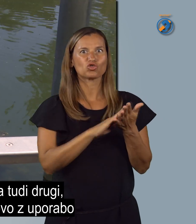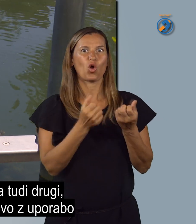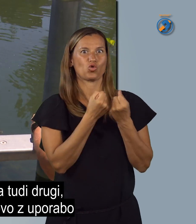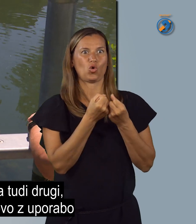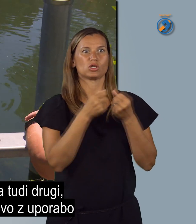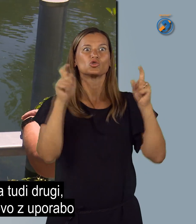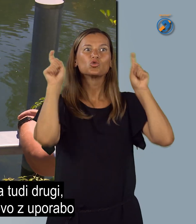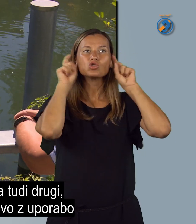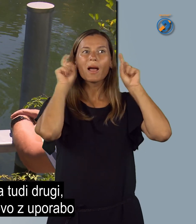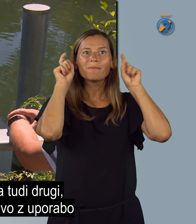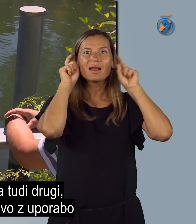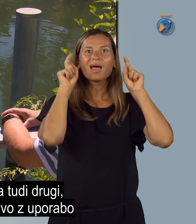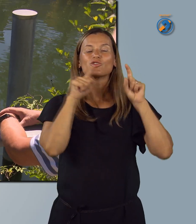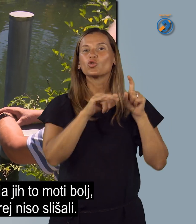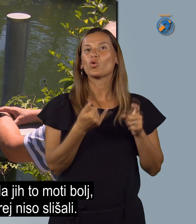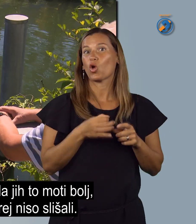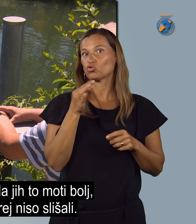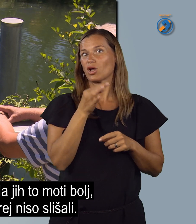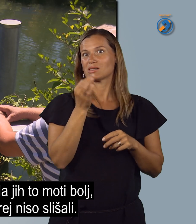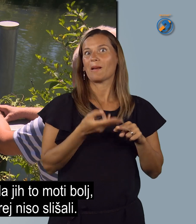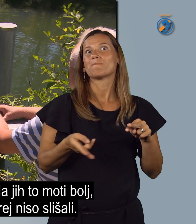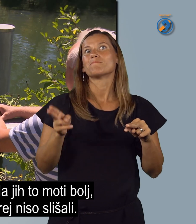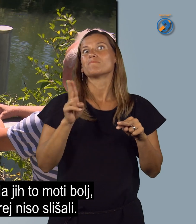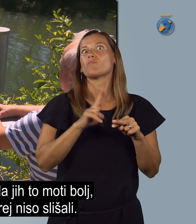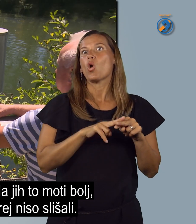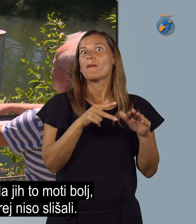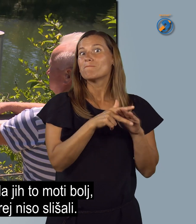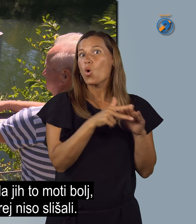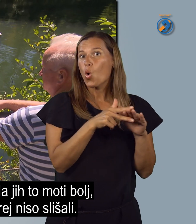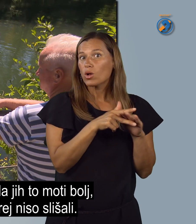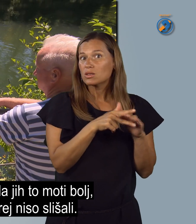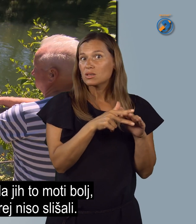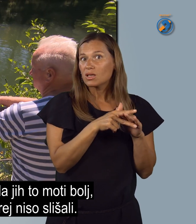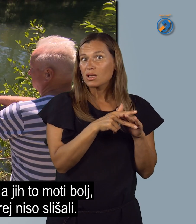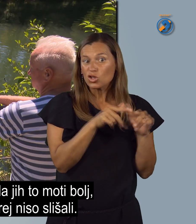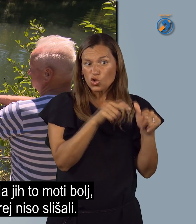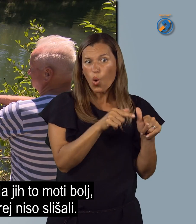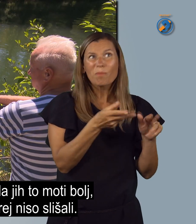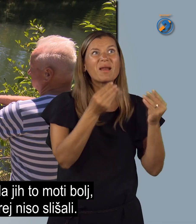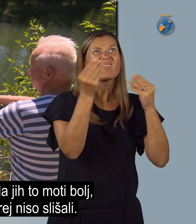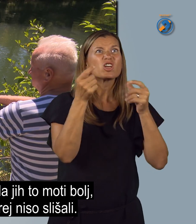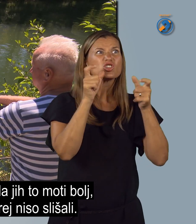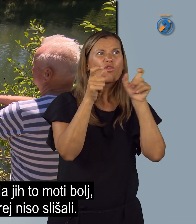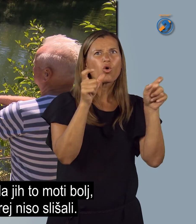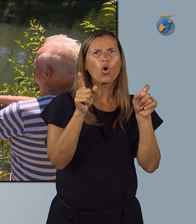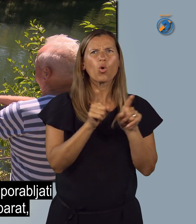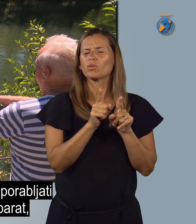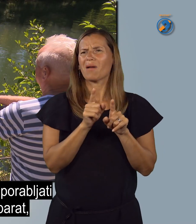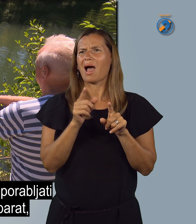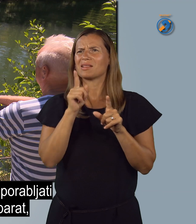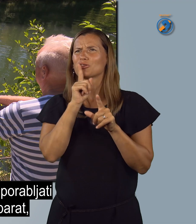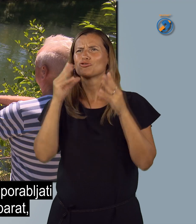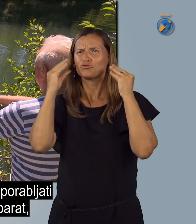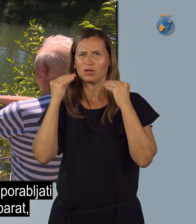s slušnim aparatom uporabo, da jih to včasih celo bolj moti, kot pa to, da prej niso slišali. Ko